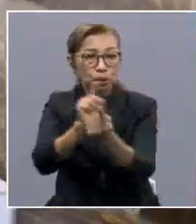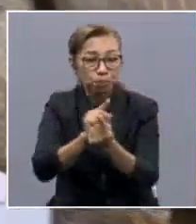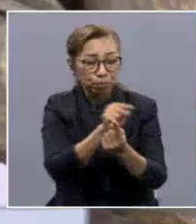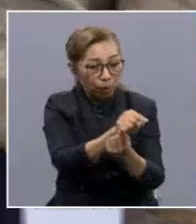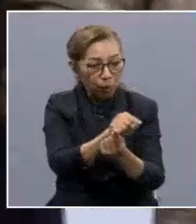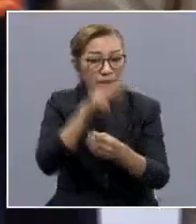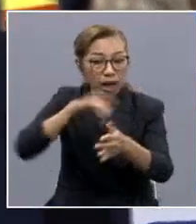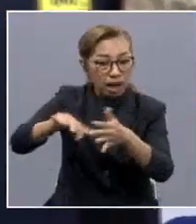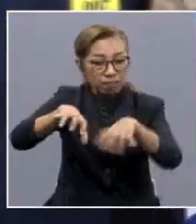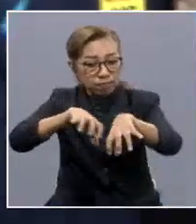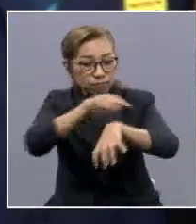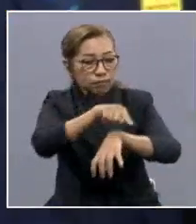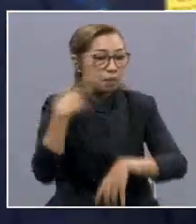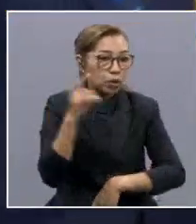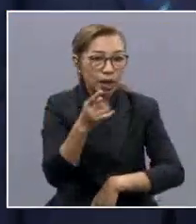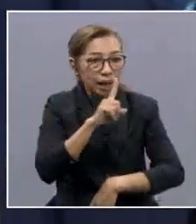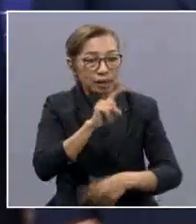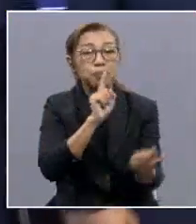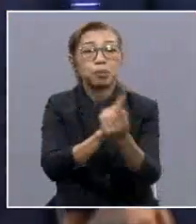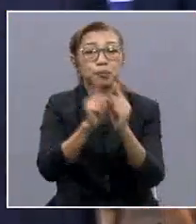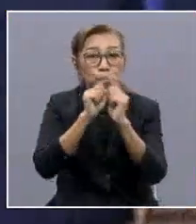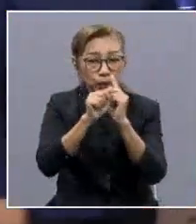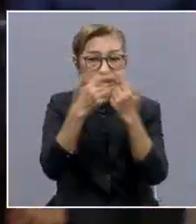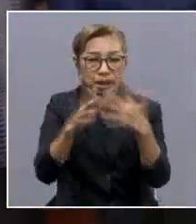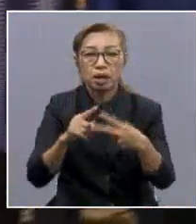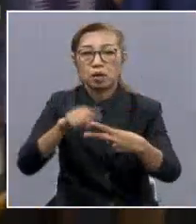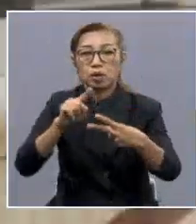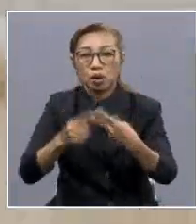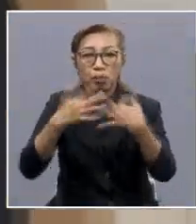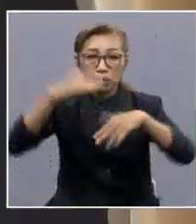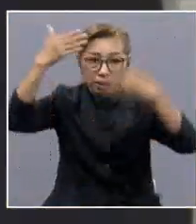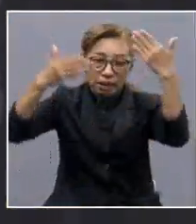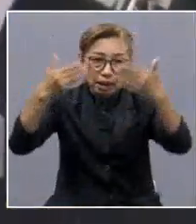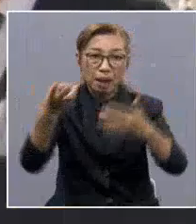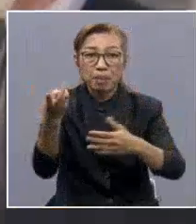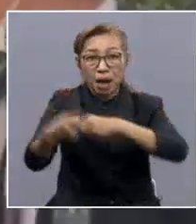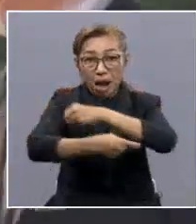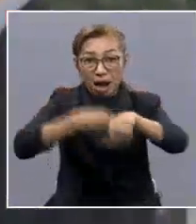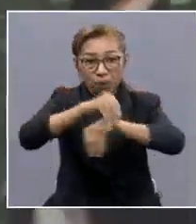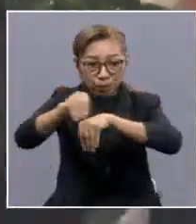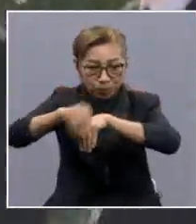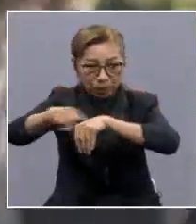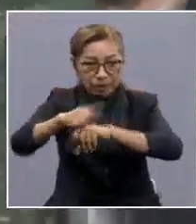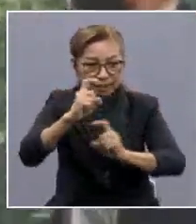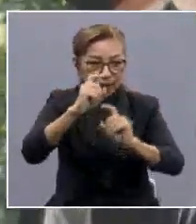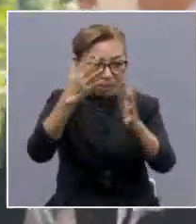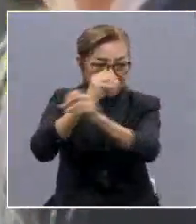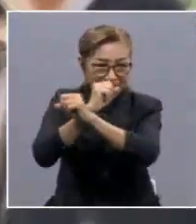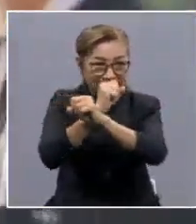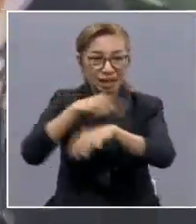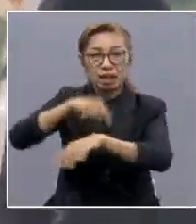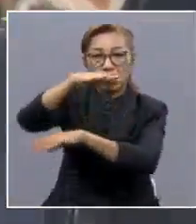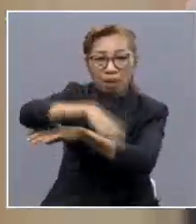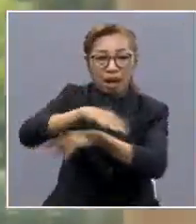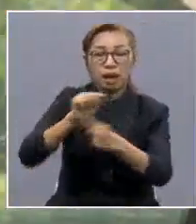จากการบริหารจัดการน้ำเนี่ยนะครับแล้วก็จะไปร่วมทำกิจกรรมแปลงนาข้าวปลอดภัยเนี่ยนะครับแล้วก็ช่วงบ่ายจะไปที่